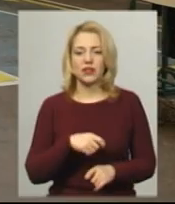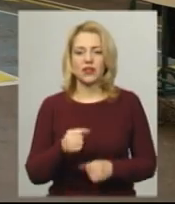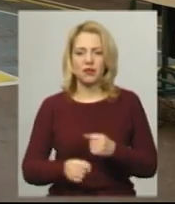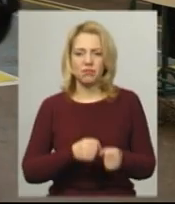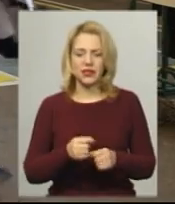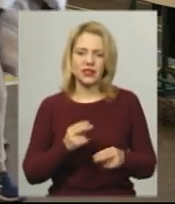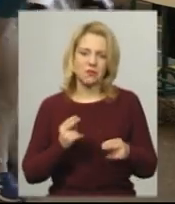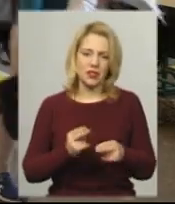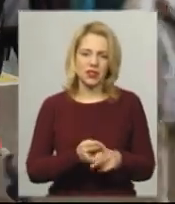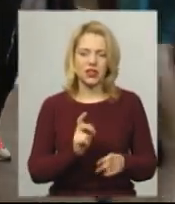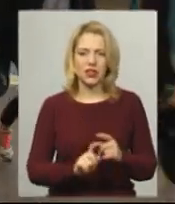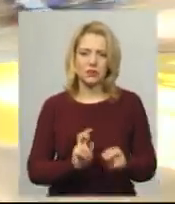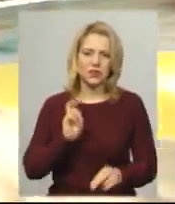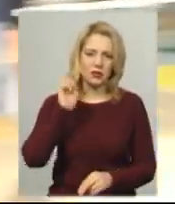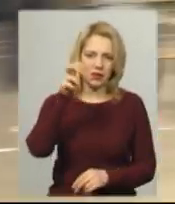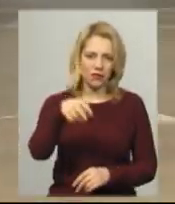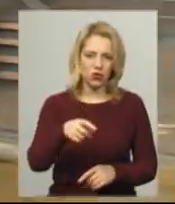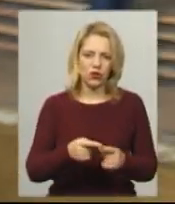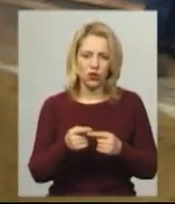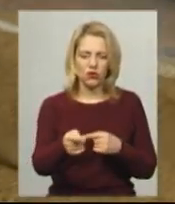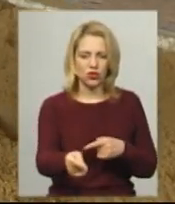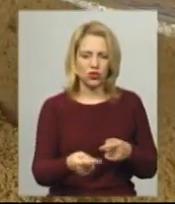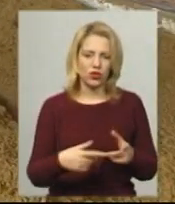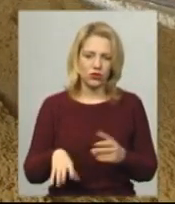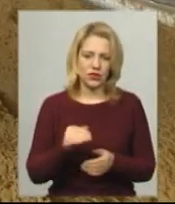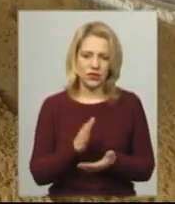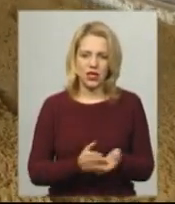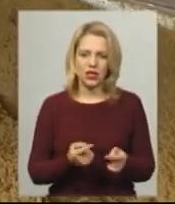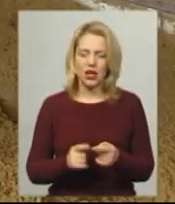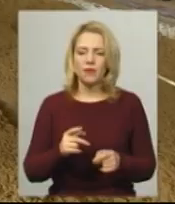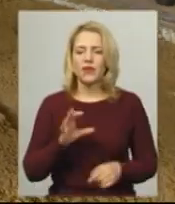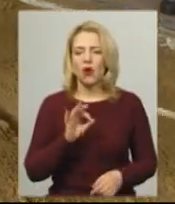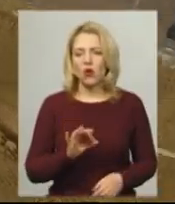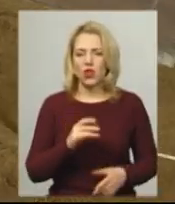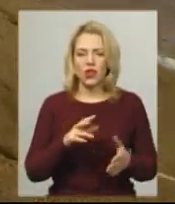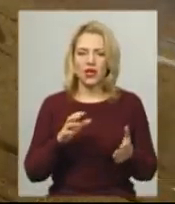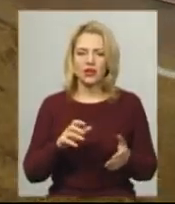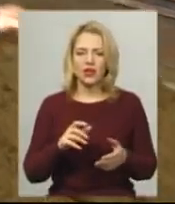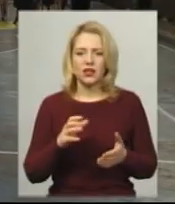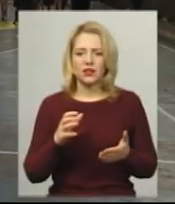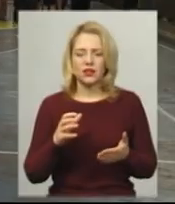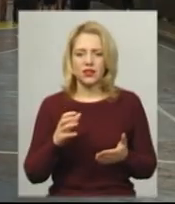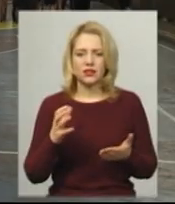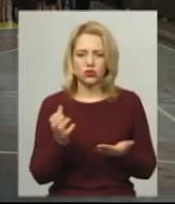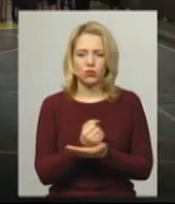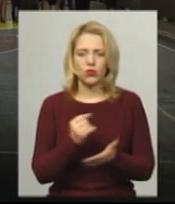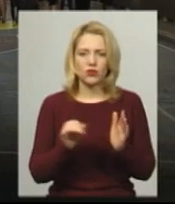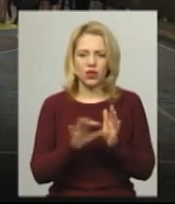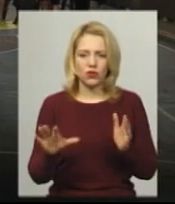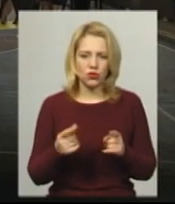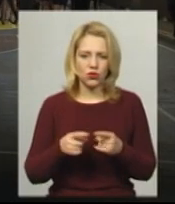бар'єрами, стрибки висоту, довжину. Учасник змагань Смольницького Олег Лузінов на чемпіонаті побив свій особистий рекорд. 60